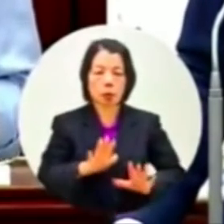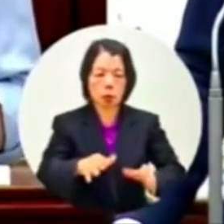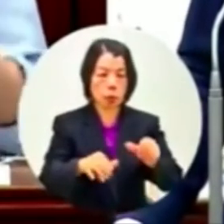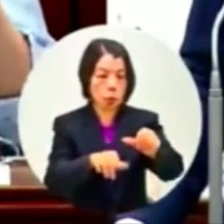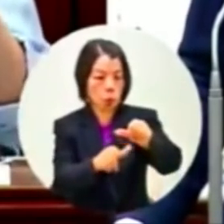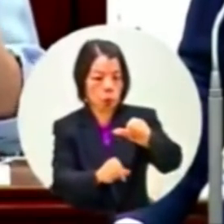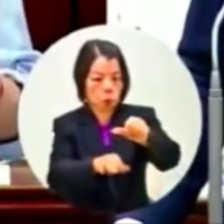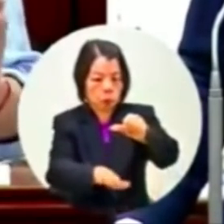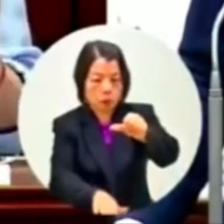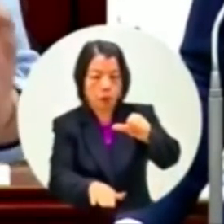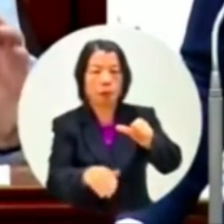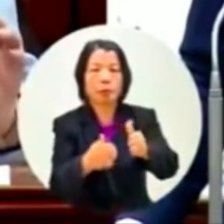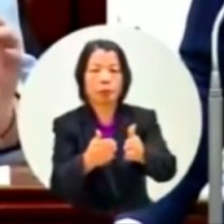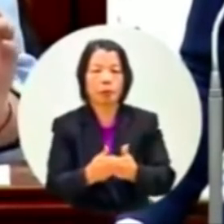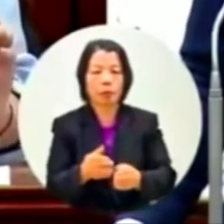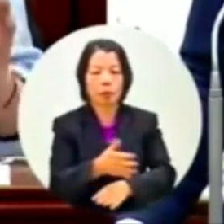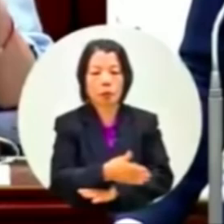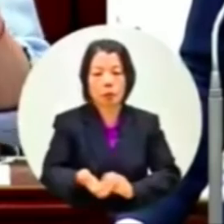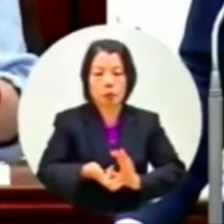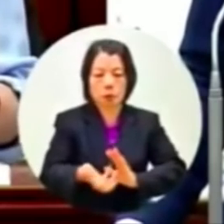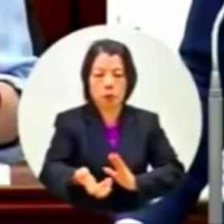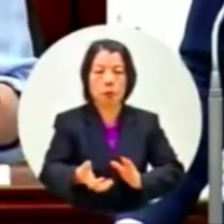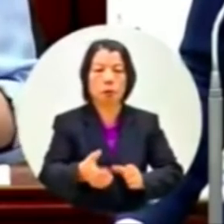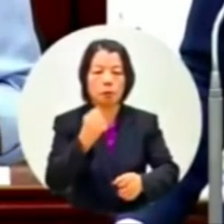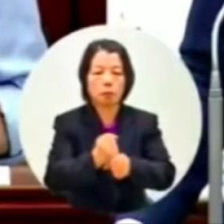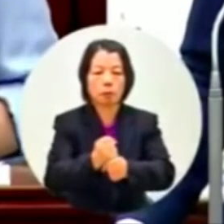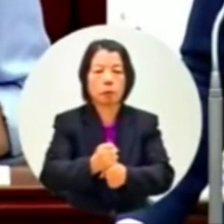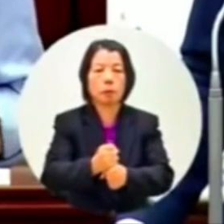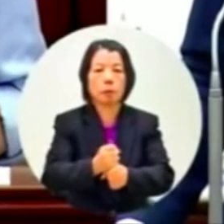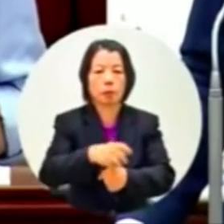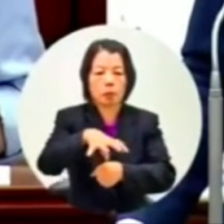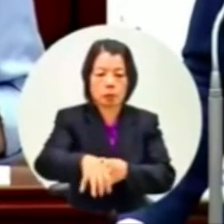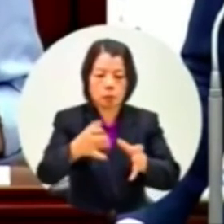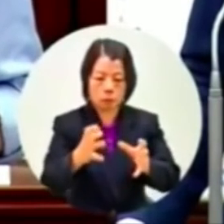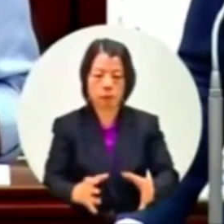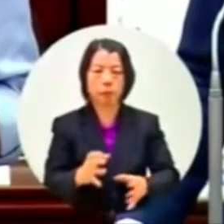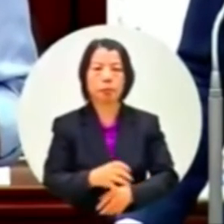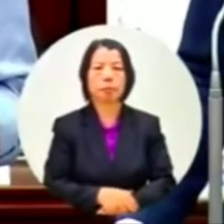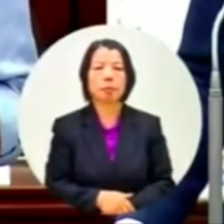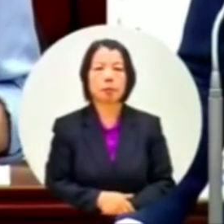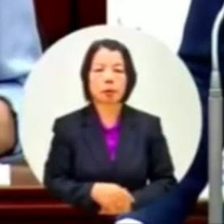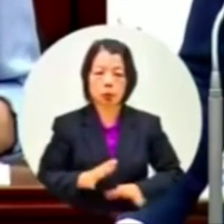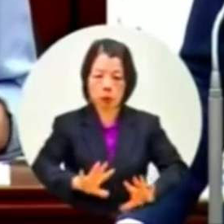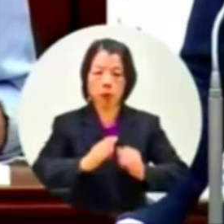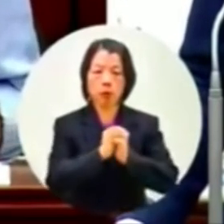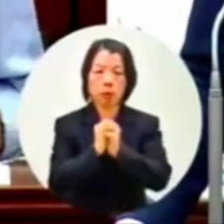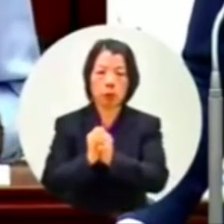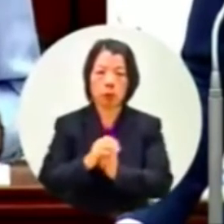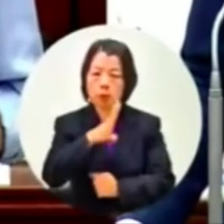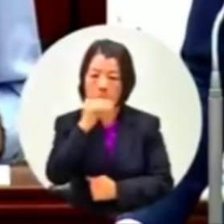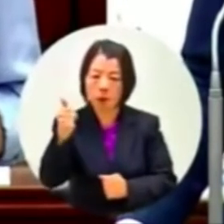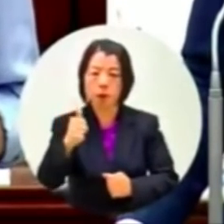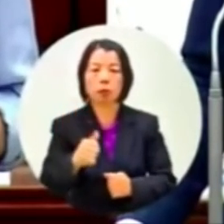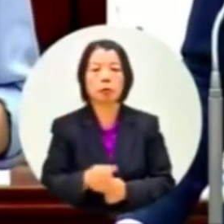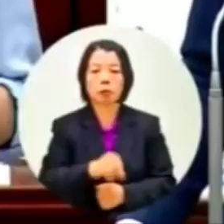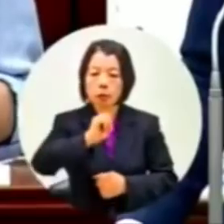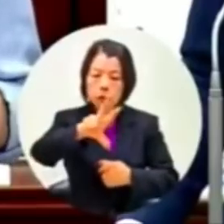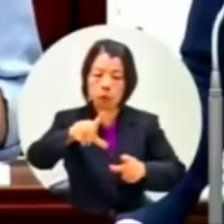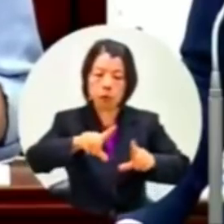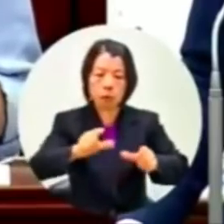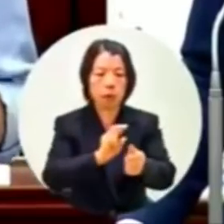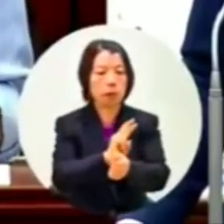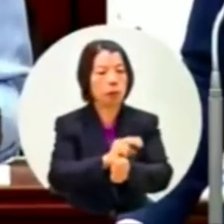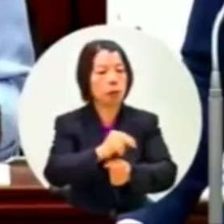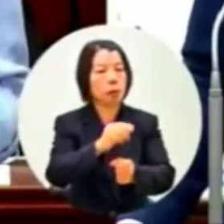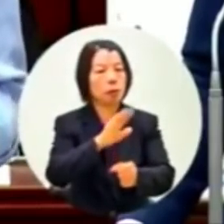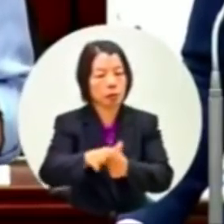五月底以前。我们一个中央委办公室，另外也跟陈志忠议员报告，拜托回去告诉大林埔的居民，我们市